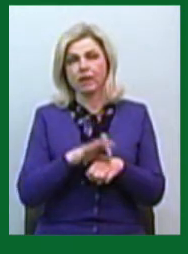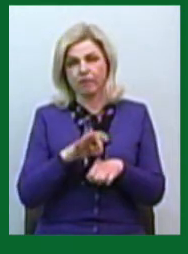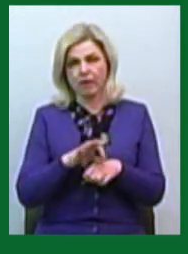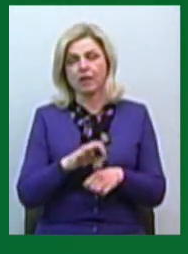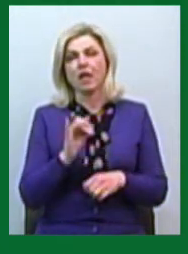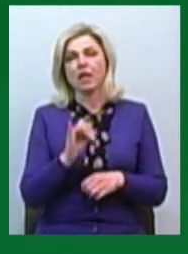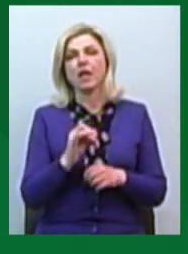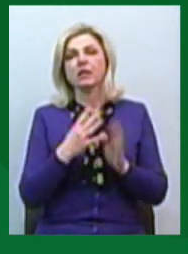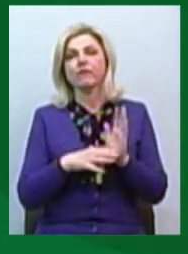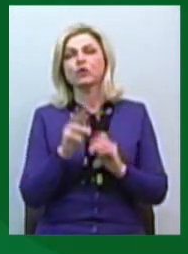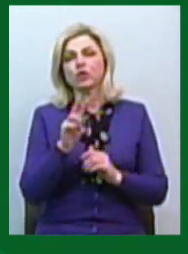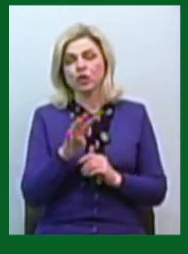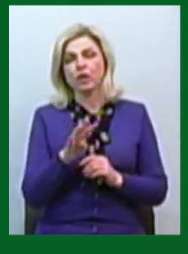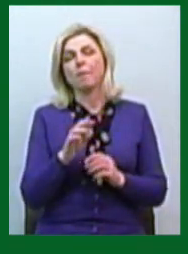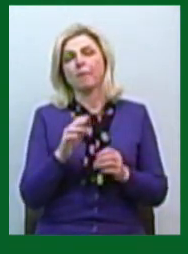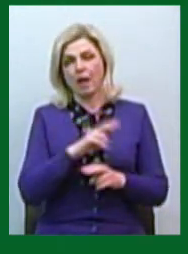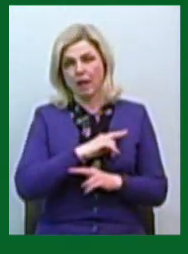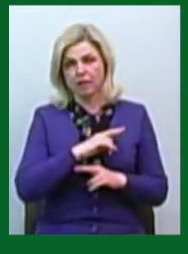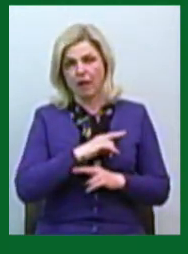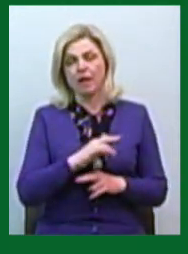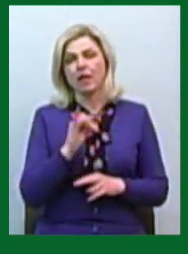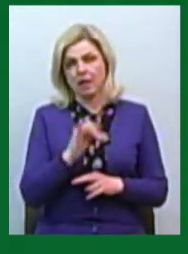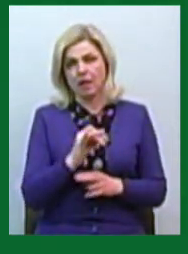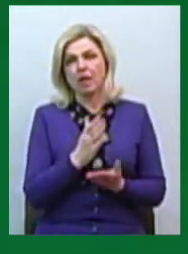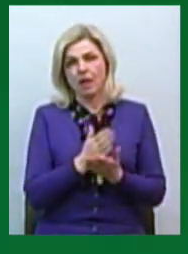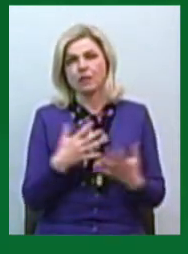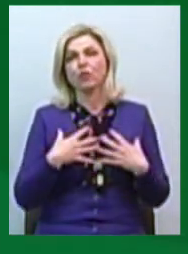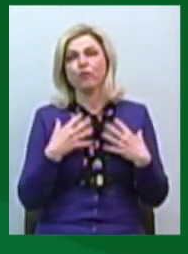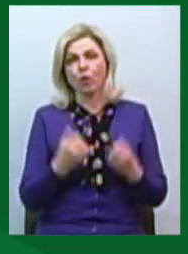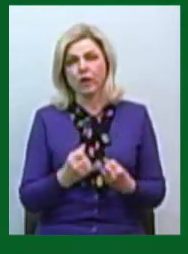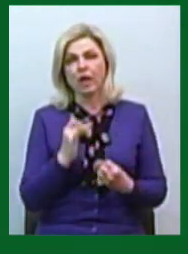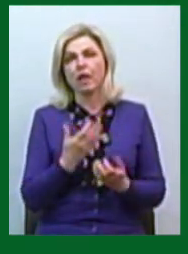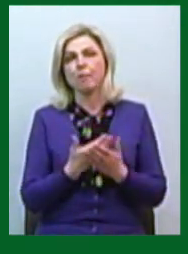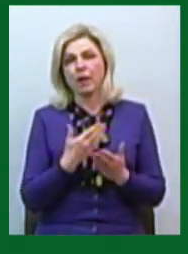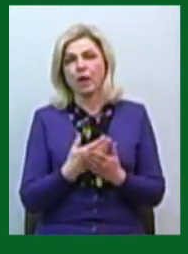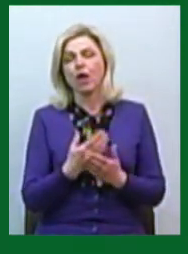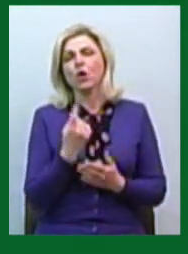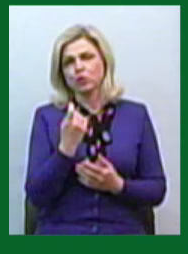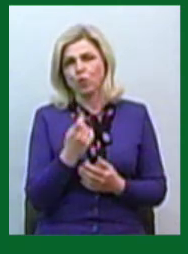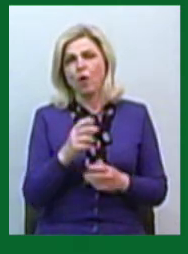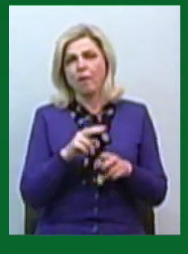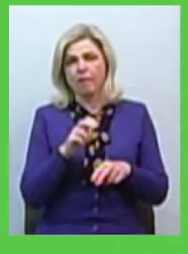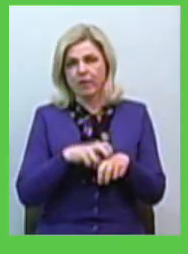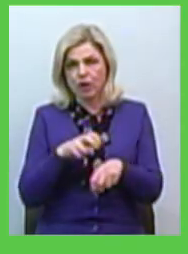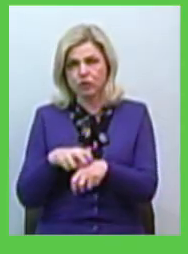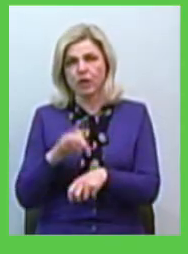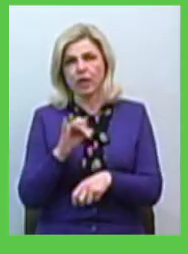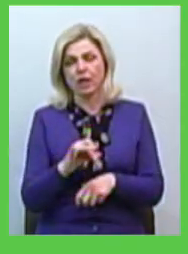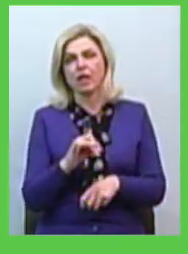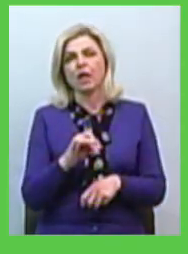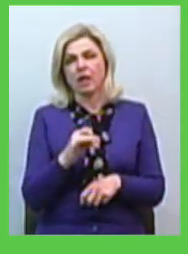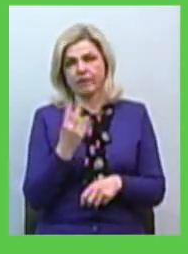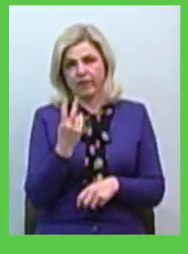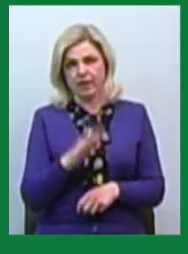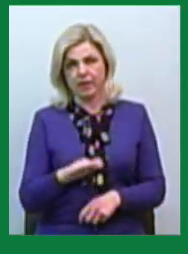174 летальні, 467 пацієнтів одужали. Серед них понад сотня медиків і 32 дитини.